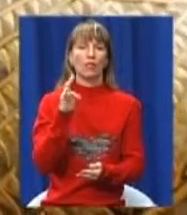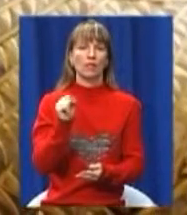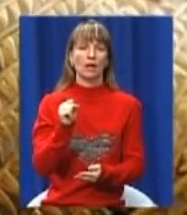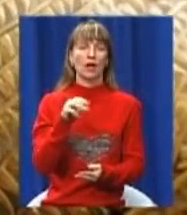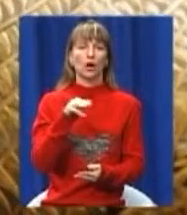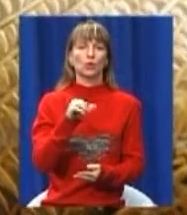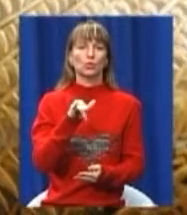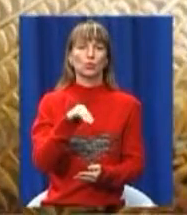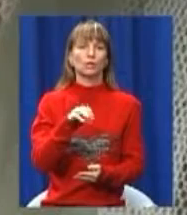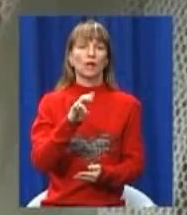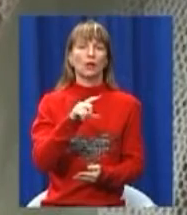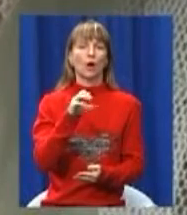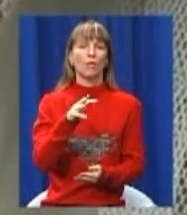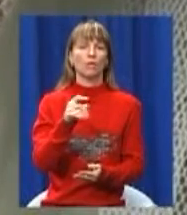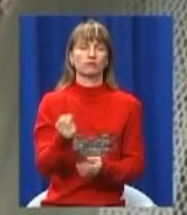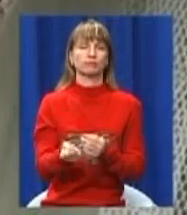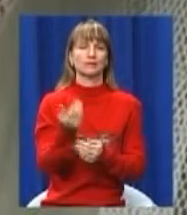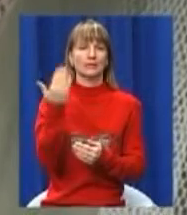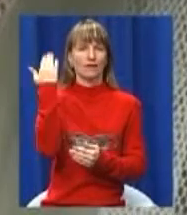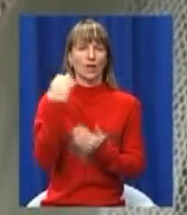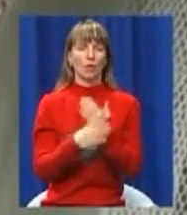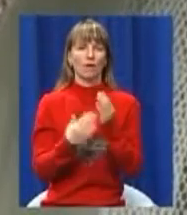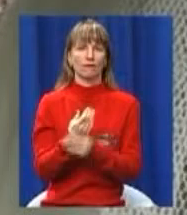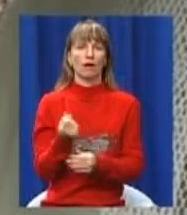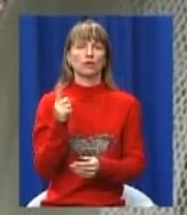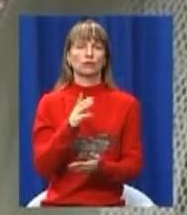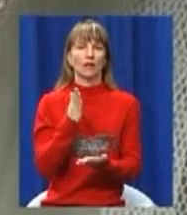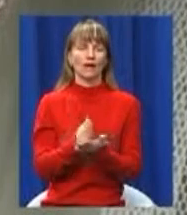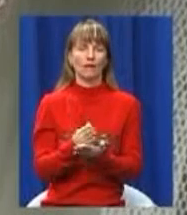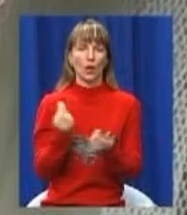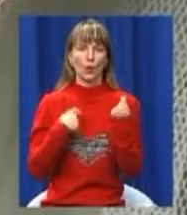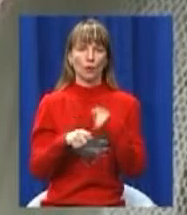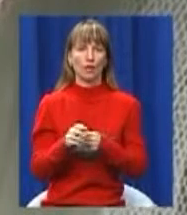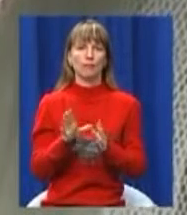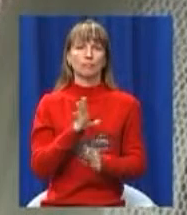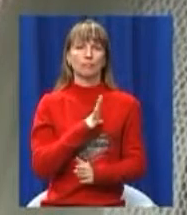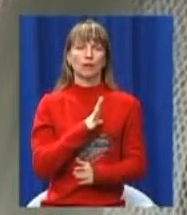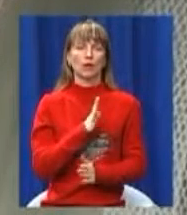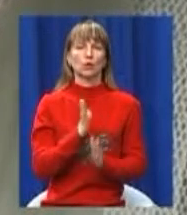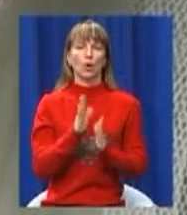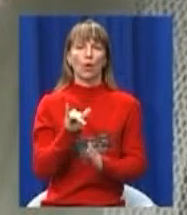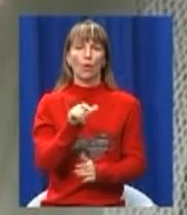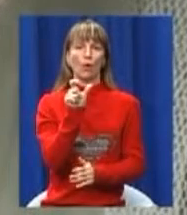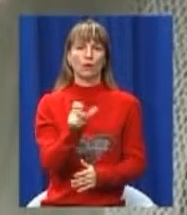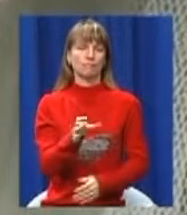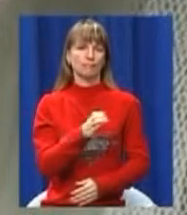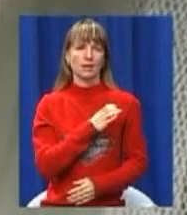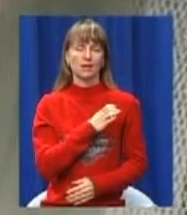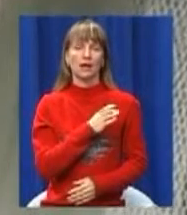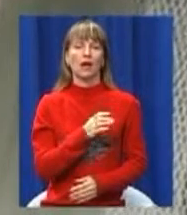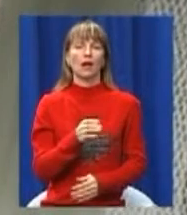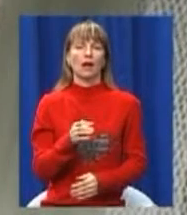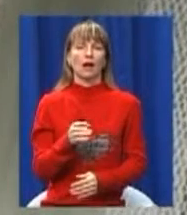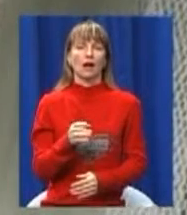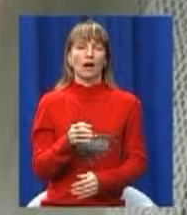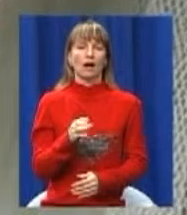виявлені найдавніші рукавички. Вважалося, що наявність цих предметів одягу були лише у осіб високого статусу. У середні віки на